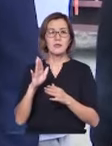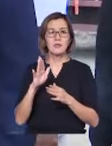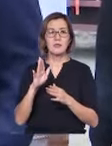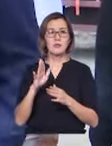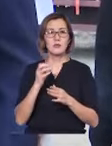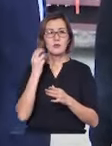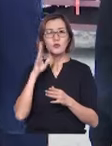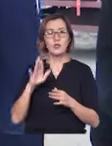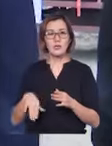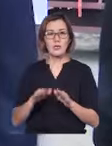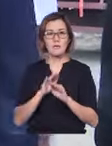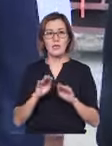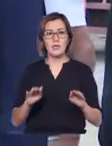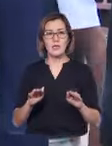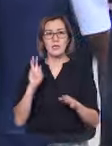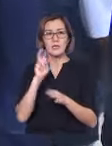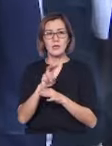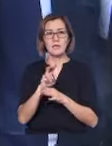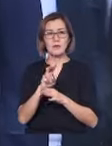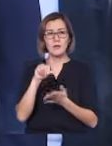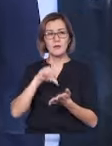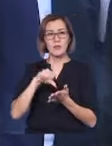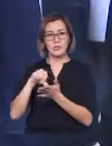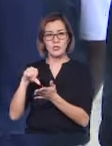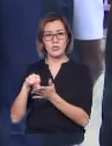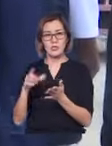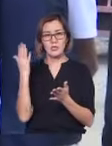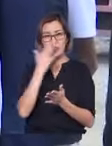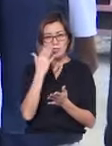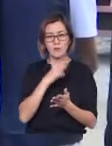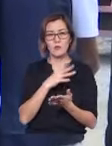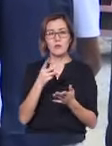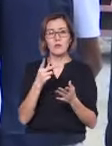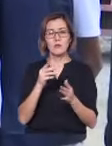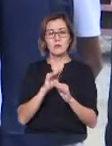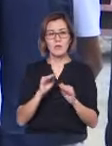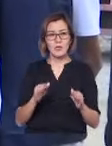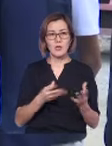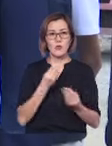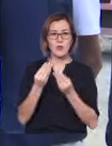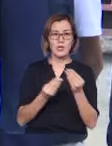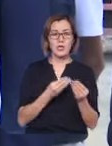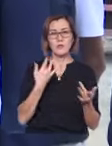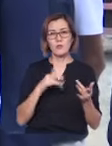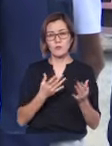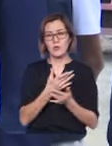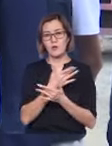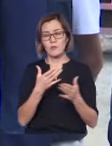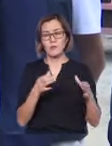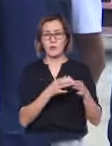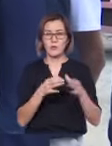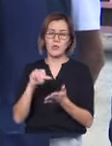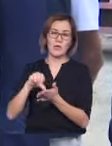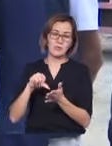Таңертең түстен кейін балалар осында жүру керек қой, бәрі. Біреу кітап оқиды, біреу этот инструмент ойнайды,